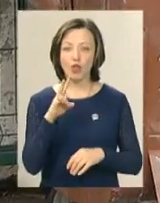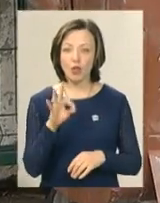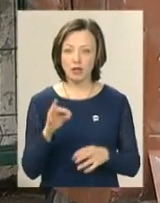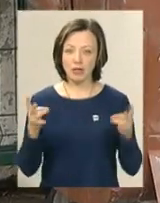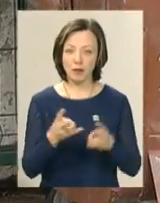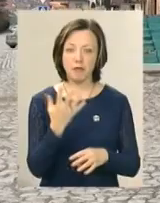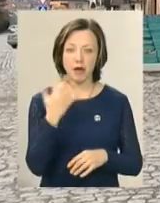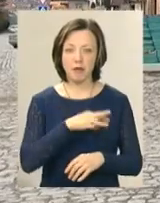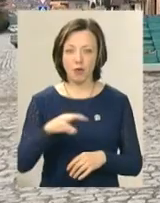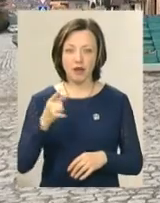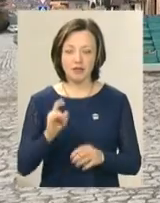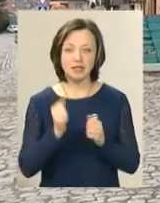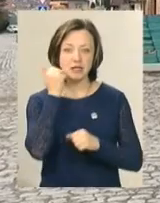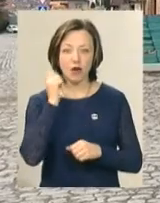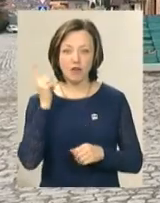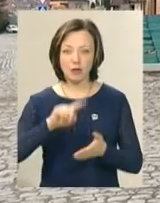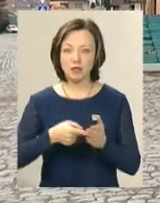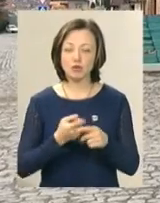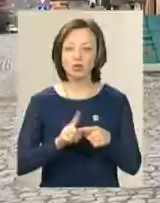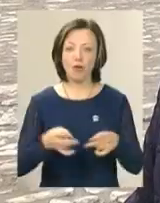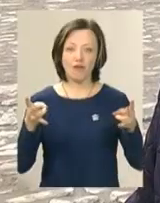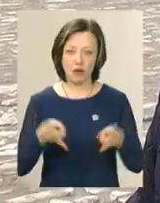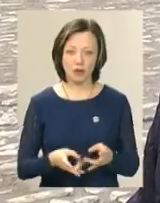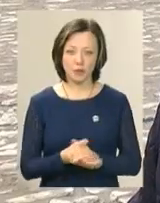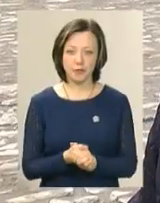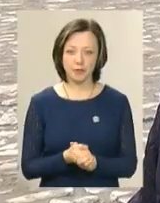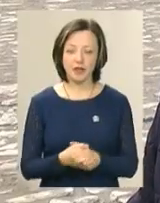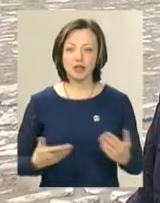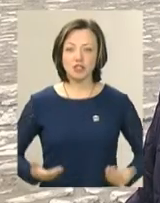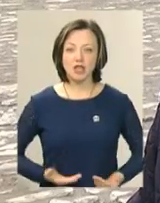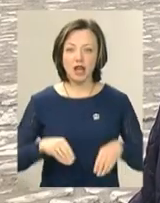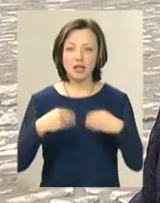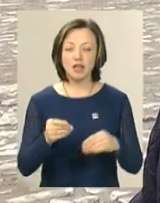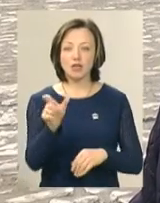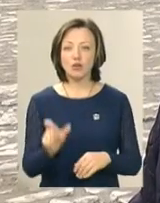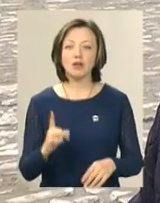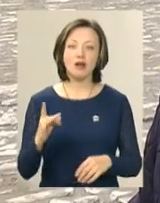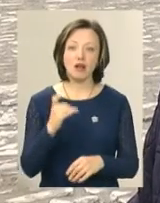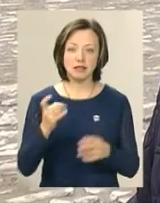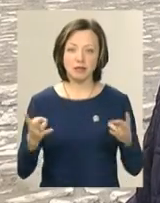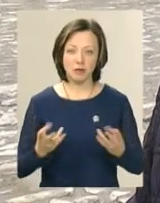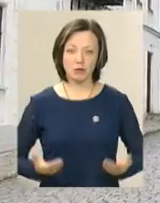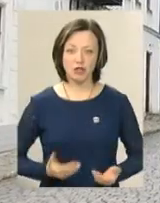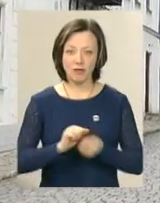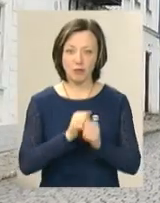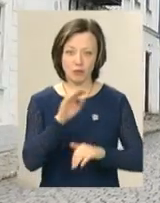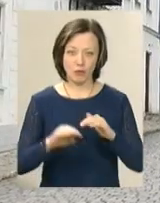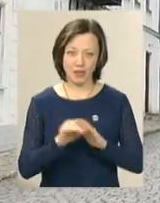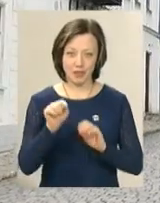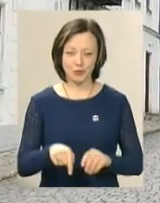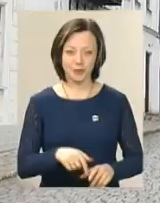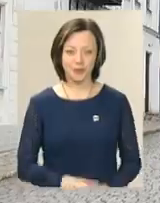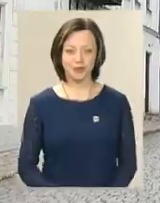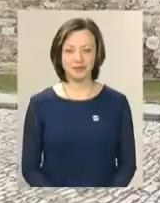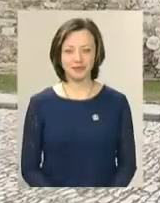близько 5 мільйонів гривень. Та старовинне місце того варто, переконаний він. Життя дається людині тільки один раз і прожити її треба в Кам'янці в Подійському. Світлана Поробок,